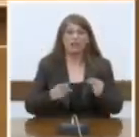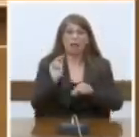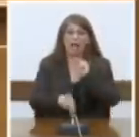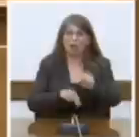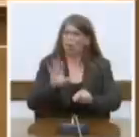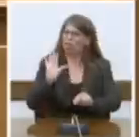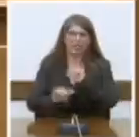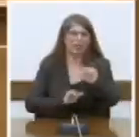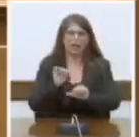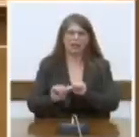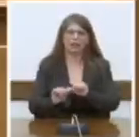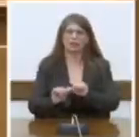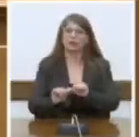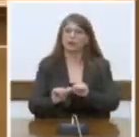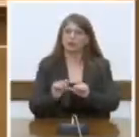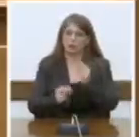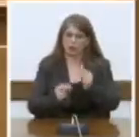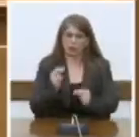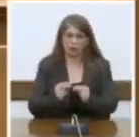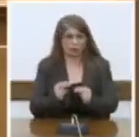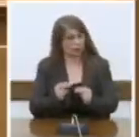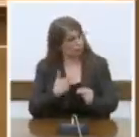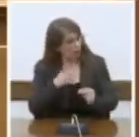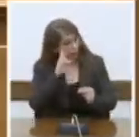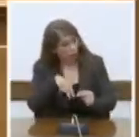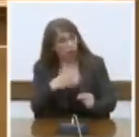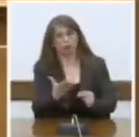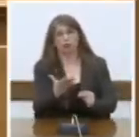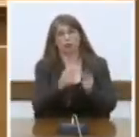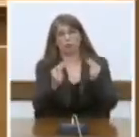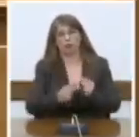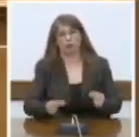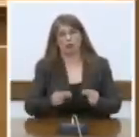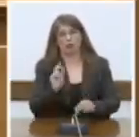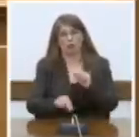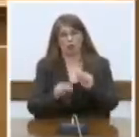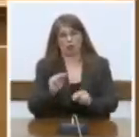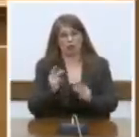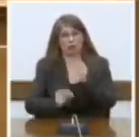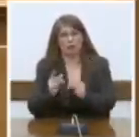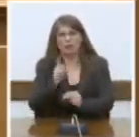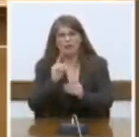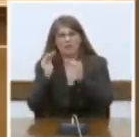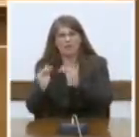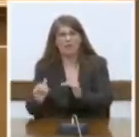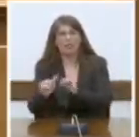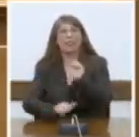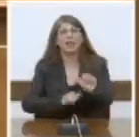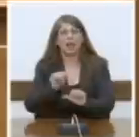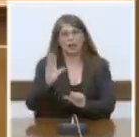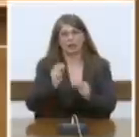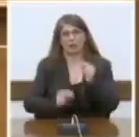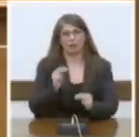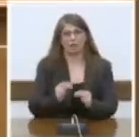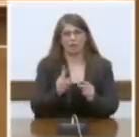Γιατί όποιο και αν ήταν το αποτέλεσμα των εκλογών, το οποίο σαφώς το αναγνωρίζουμε, τα προβλήματα παραμένουν τα ίδια. Δεν μεταβλήθηκαν τα προβλήματα των πολιτών με